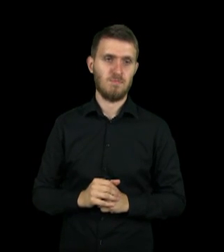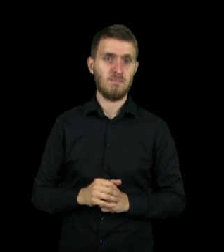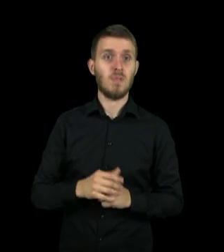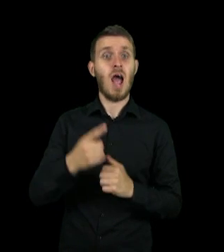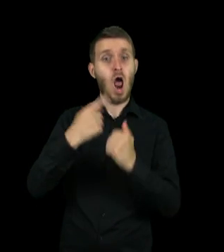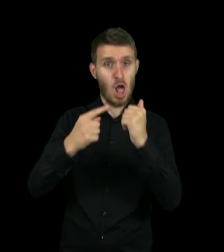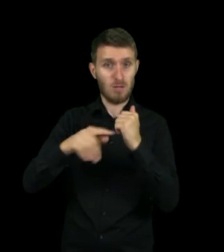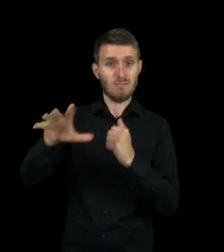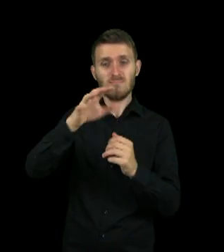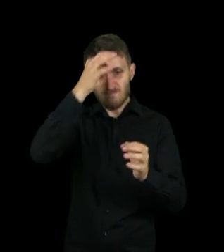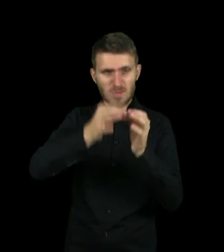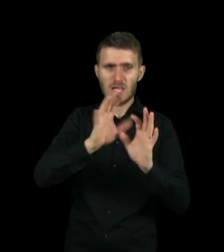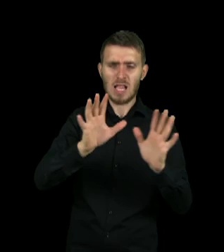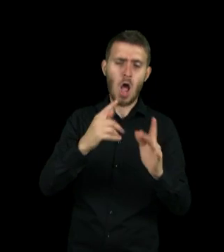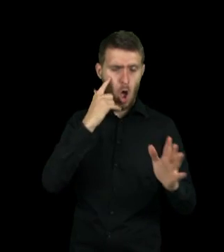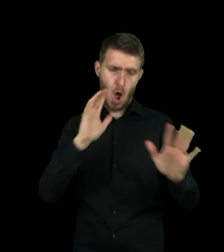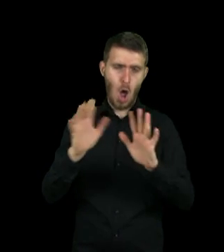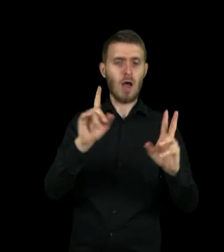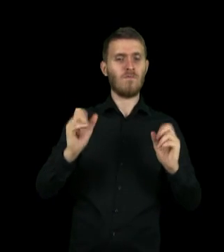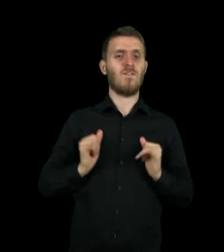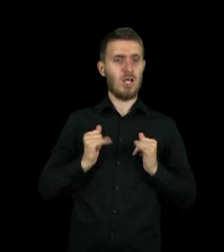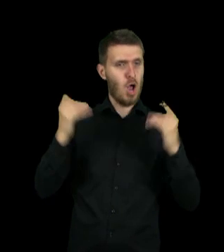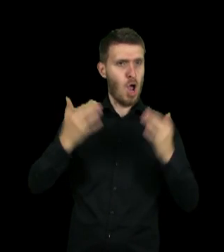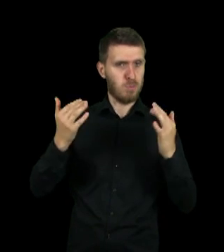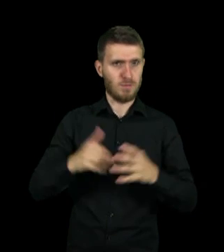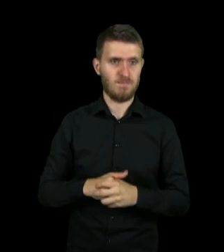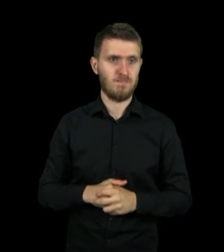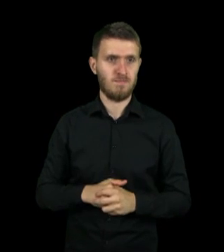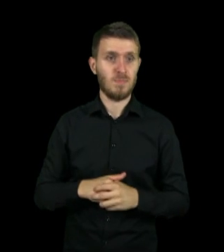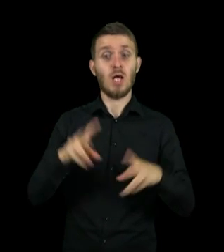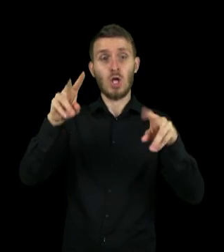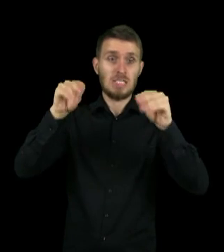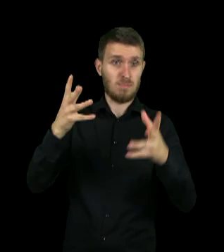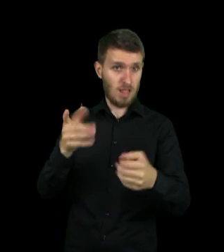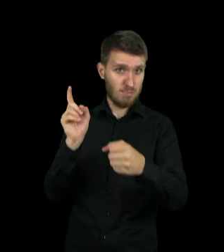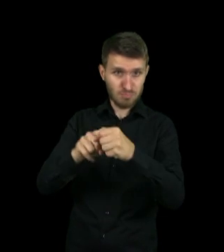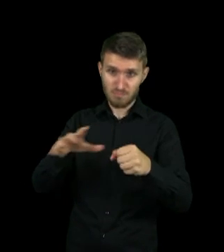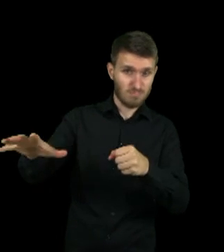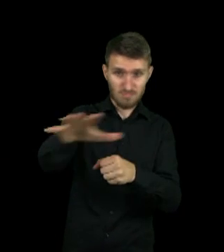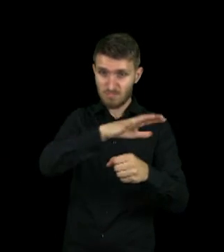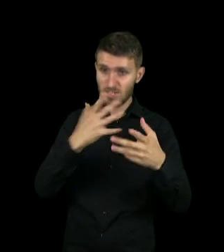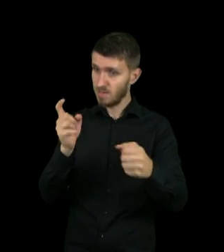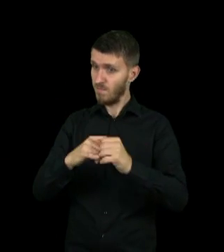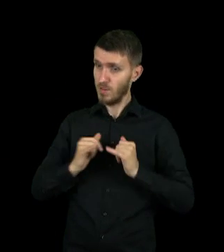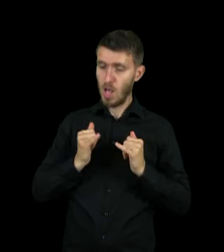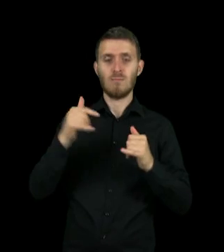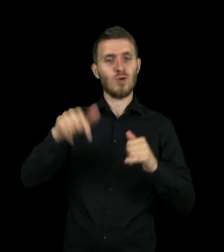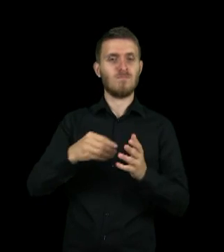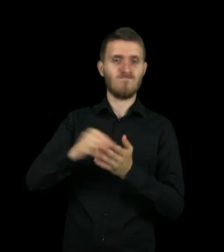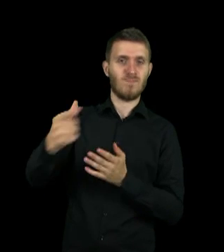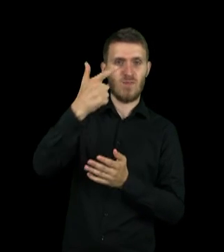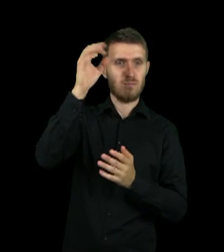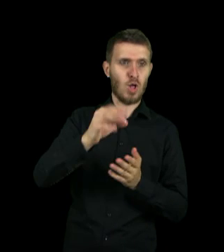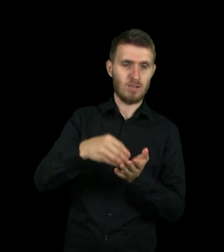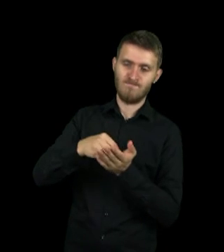2 od transakcji nie zawsze będzie 2 zaokrąglił to dla wygody facet korzysta bo zyskuje dostęp do